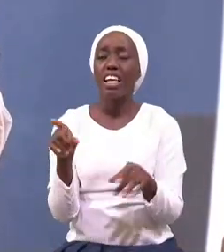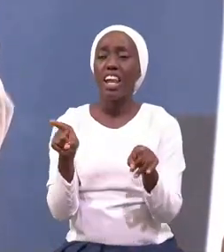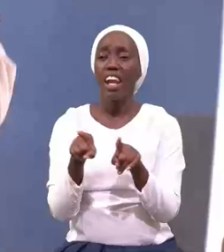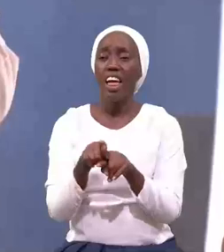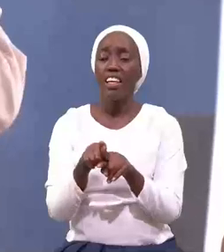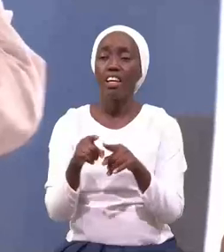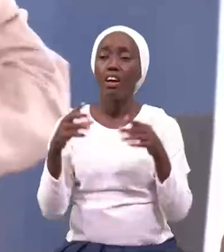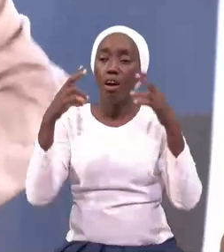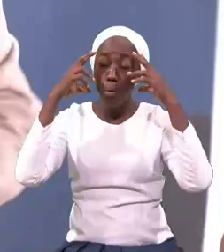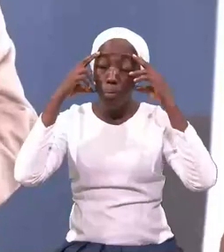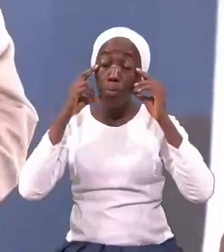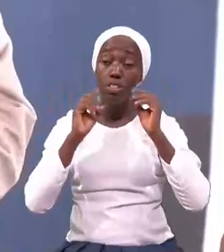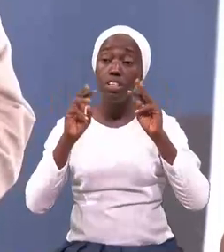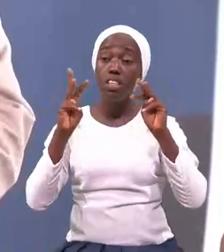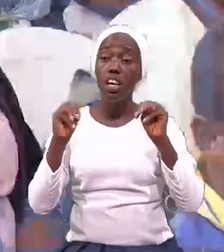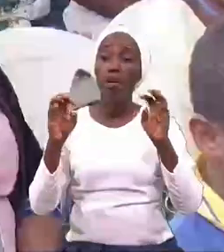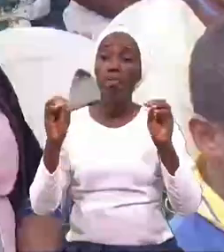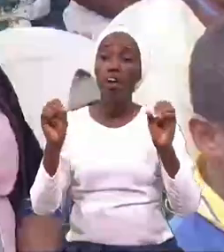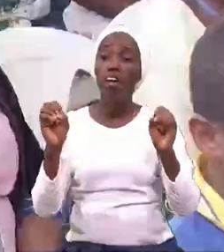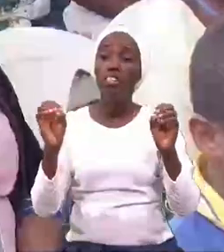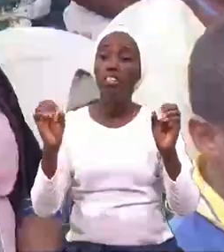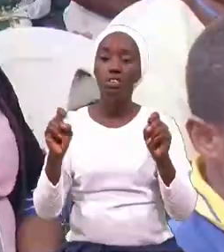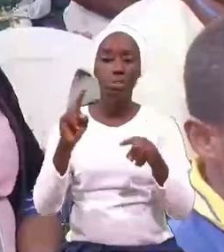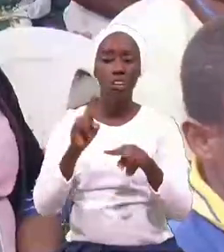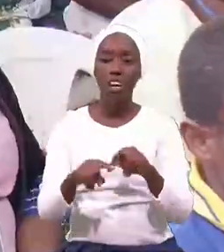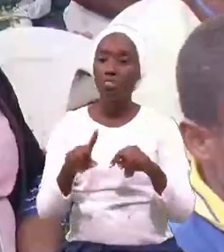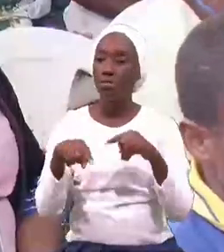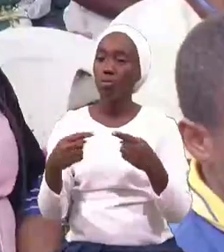comme Moïse, tu ne peux pas partir maintenant.